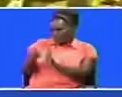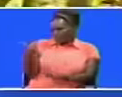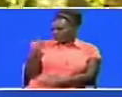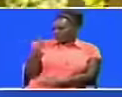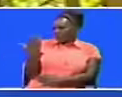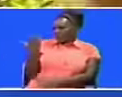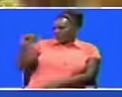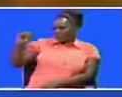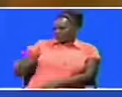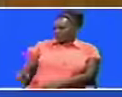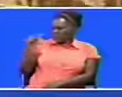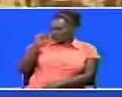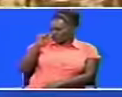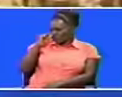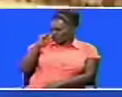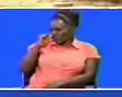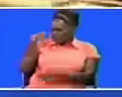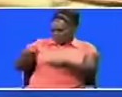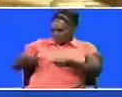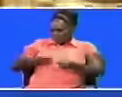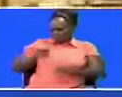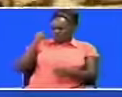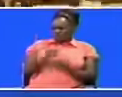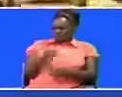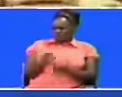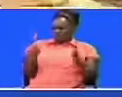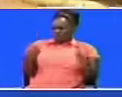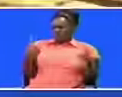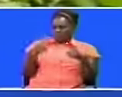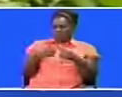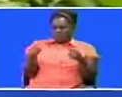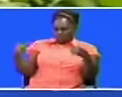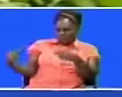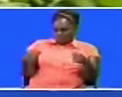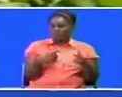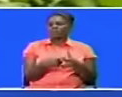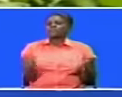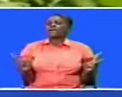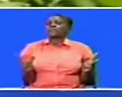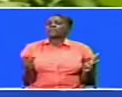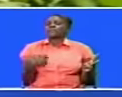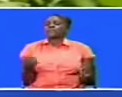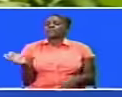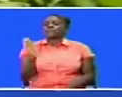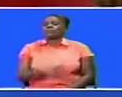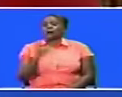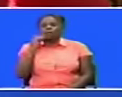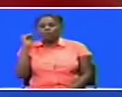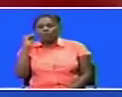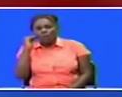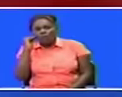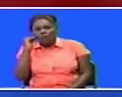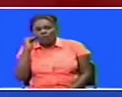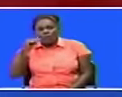alikuwa nchini Sudan Kusini. Walikuwa wamenipatia kazi kubwa sana, lakini vita ikaanza, so mimi nikarudi upande hii. Huyu